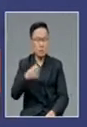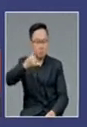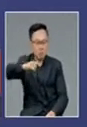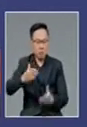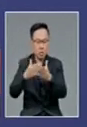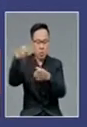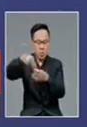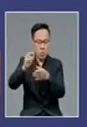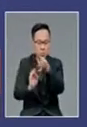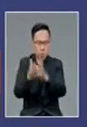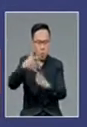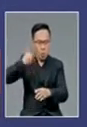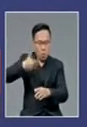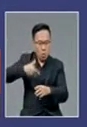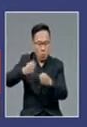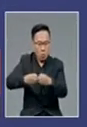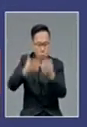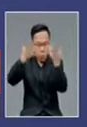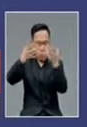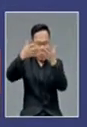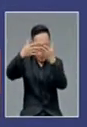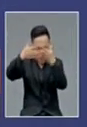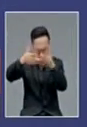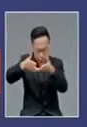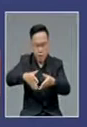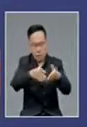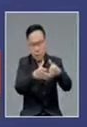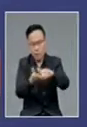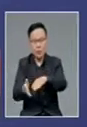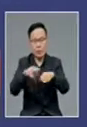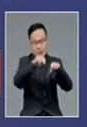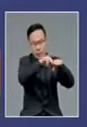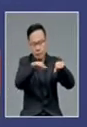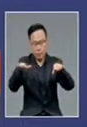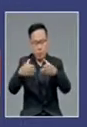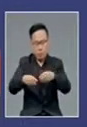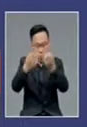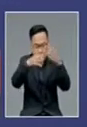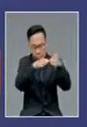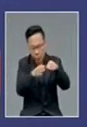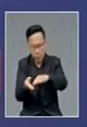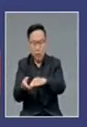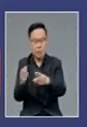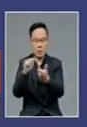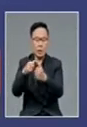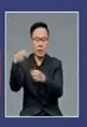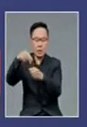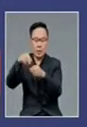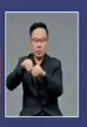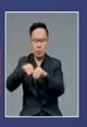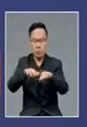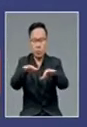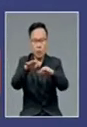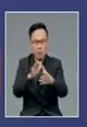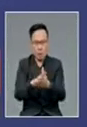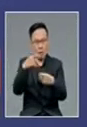านจีของอิหร่านจะระเบิดแล้วก็จมลงขณะที่กระทรวงคมนาคมจีนเนี่ยบอกว่าทีมกู้ภัยตอนนี้ยังไม่สามารถฝ่าควันพิษเข้า